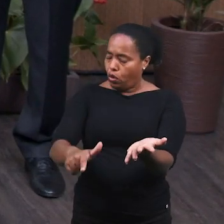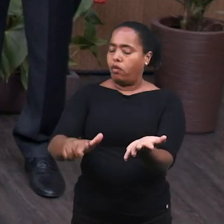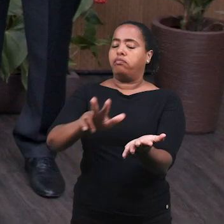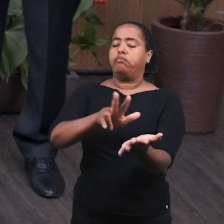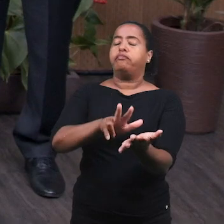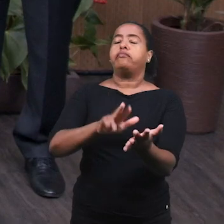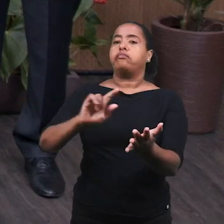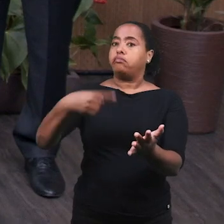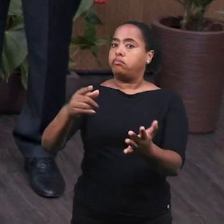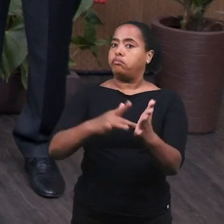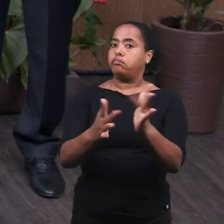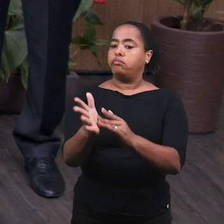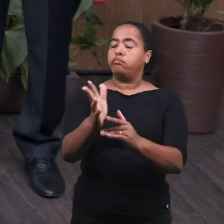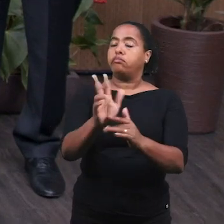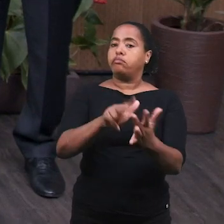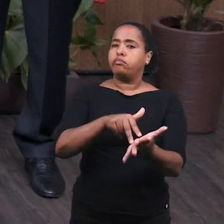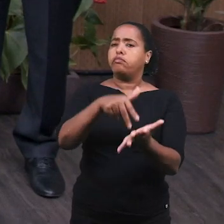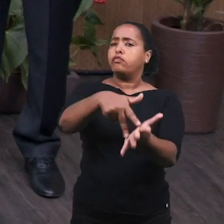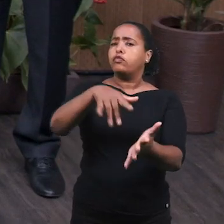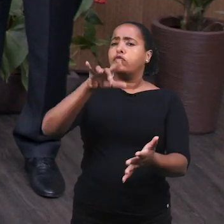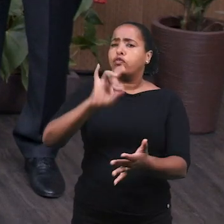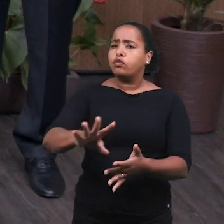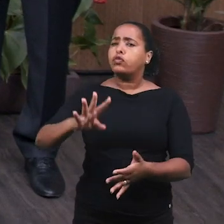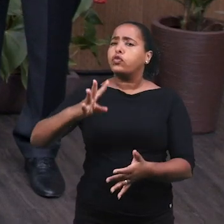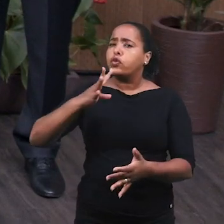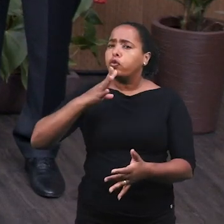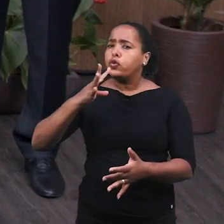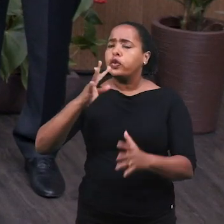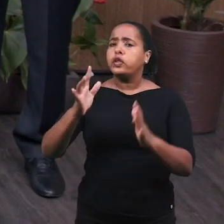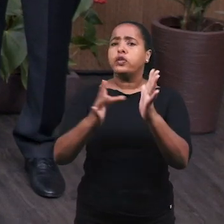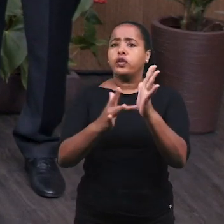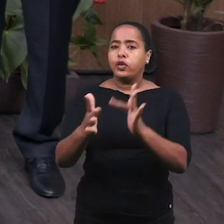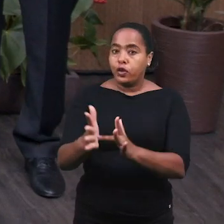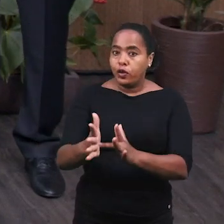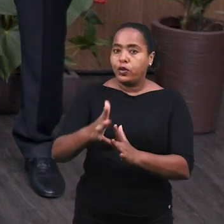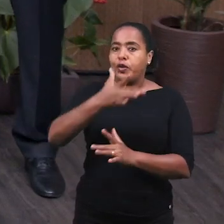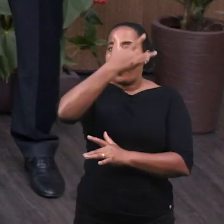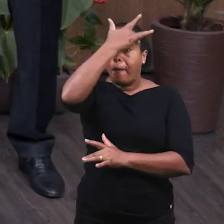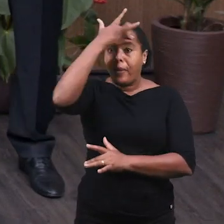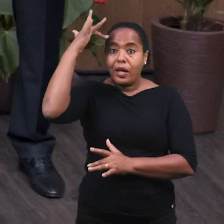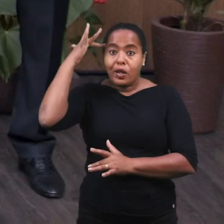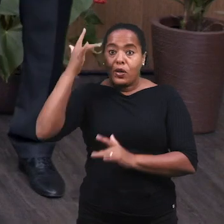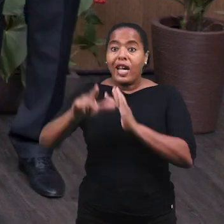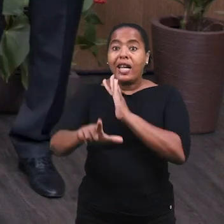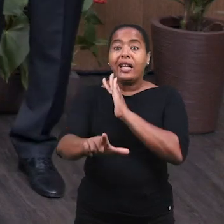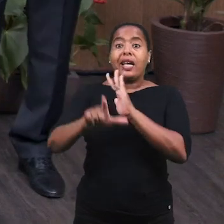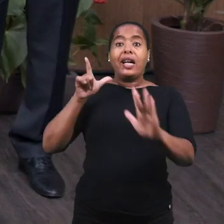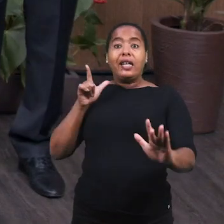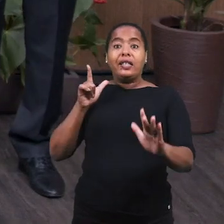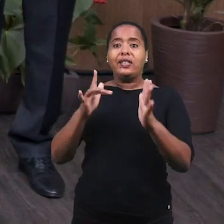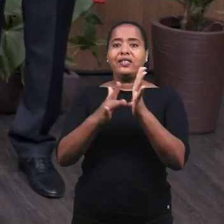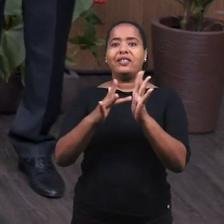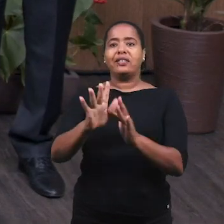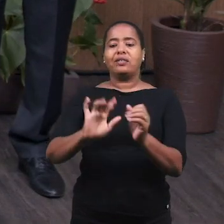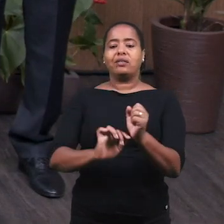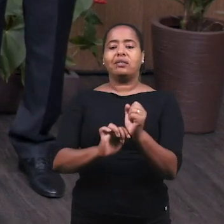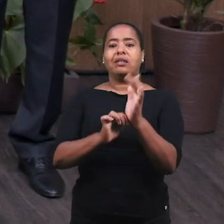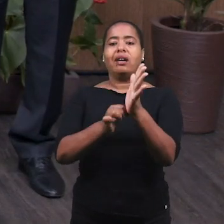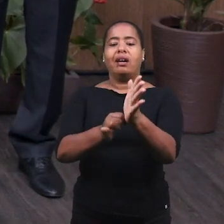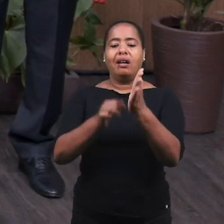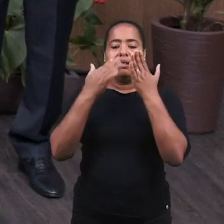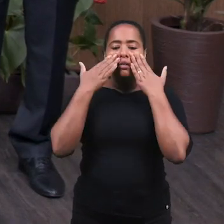Иисус воскрес, давайте сделаем на этом ударение. После того, как Иисус воскрес, его узнали лишь